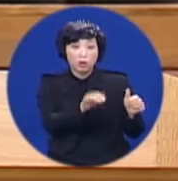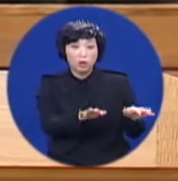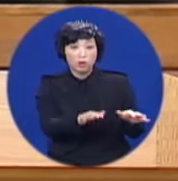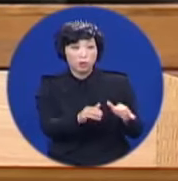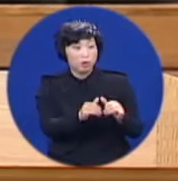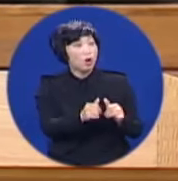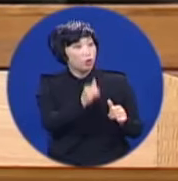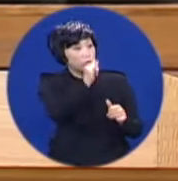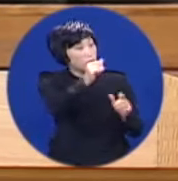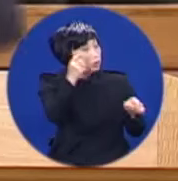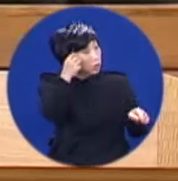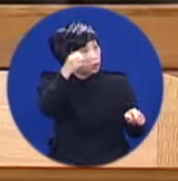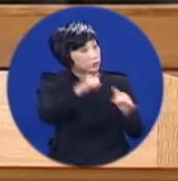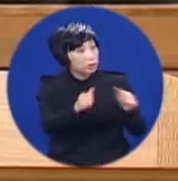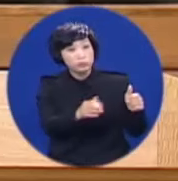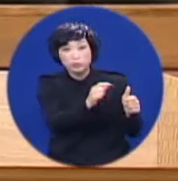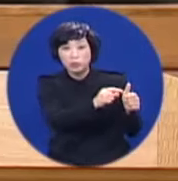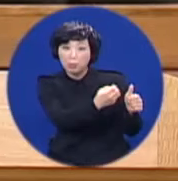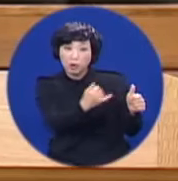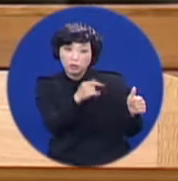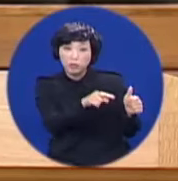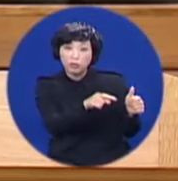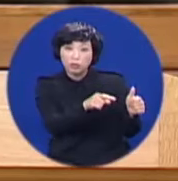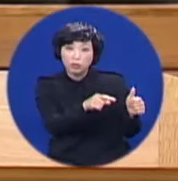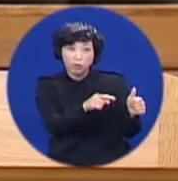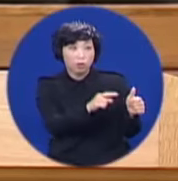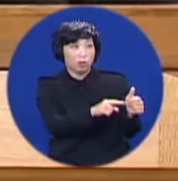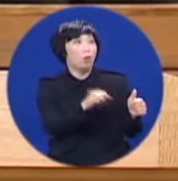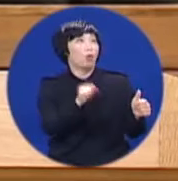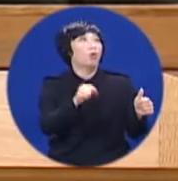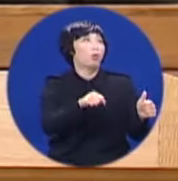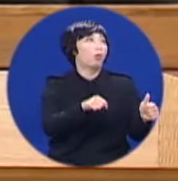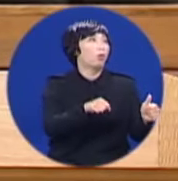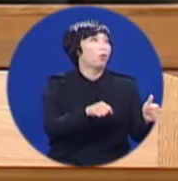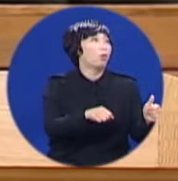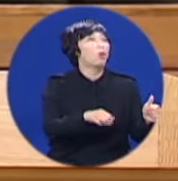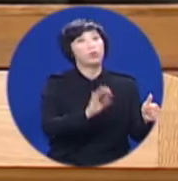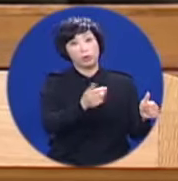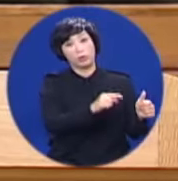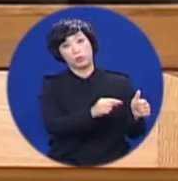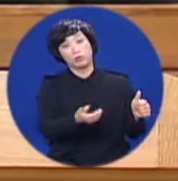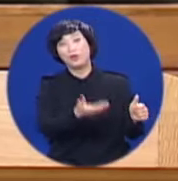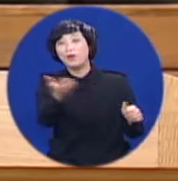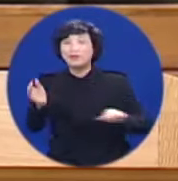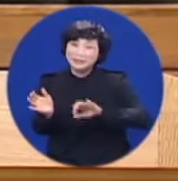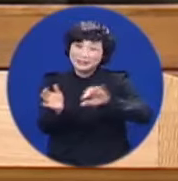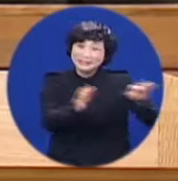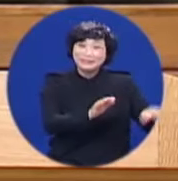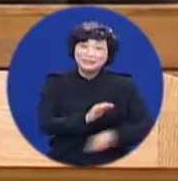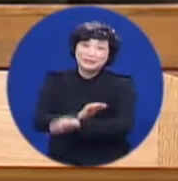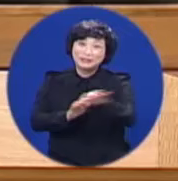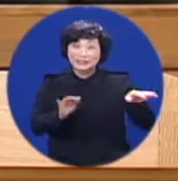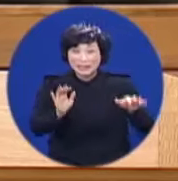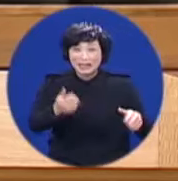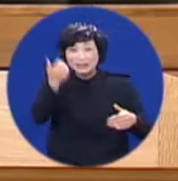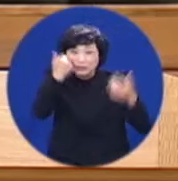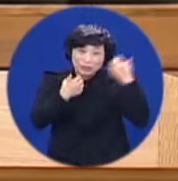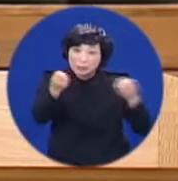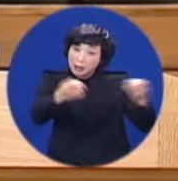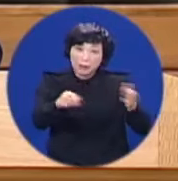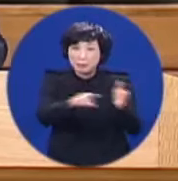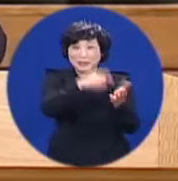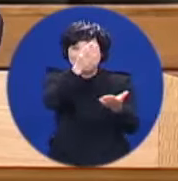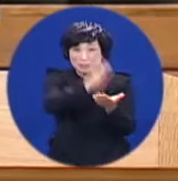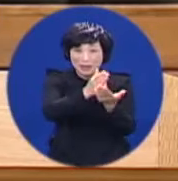사람들이 훌륭하다고 한다면 그 사람 말에 무조건 믿거든요. 우리는 누구의 말도 믿어서